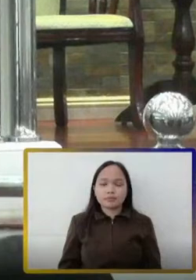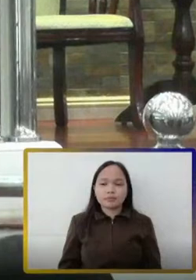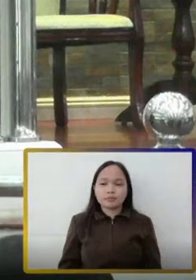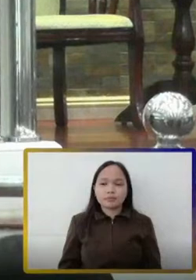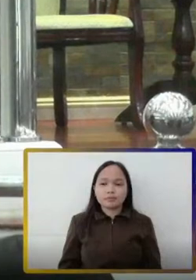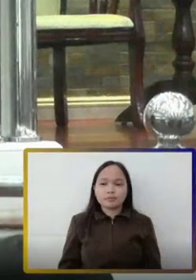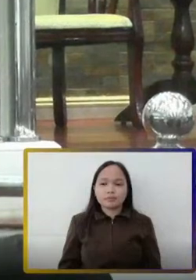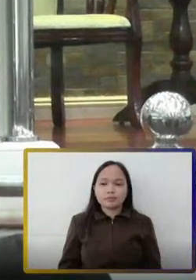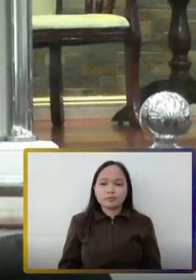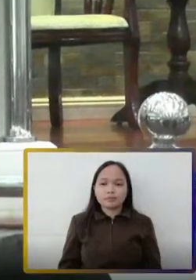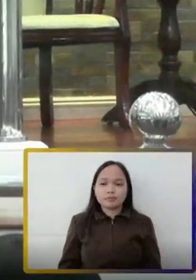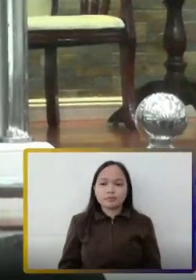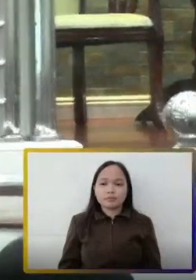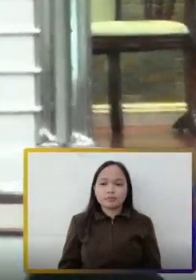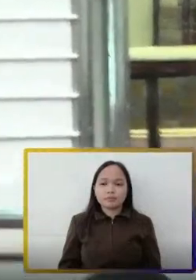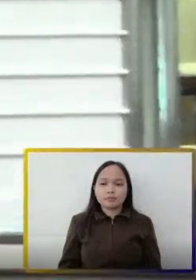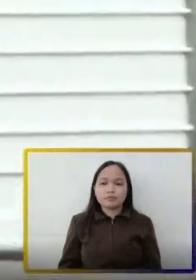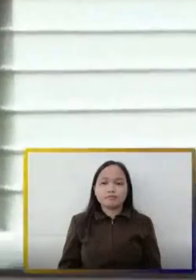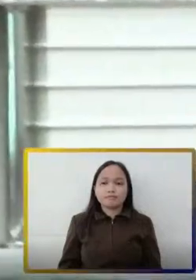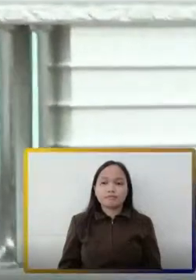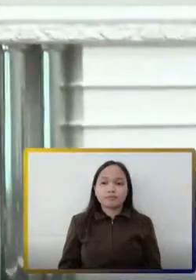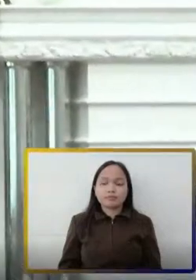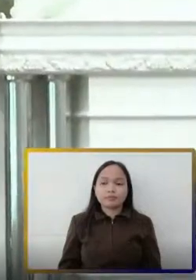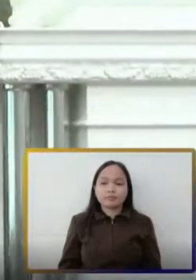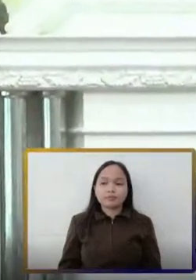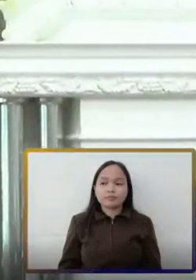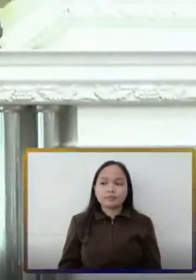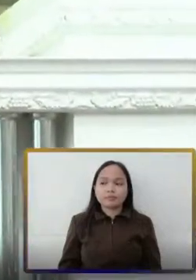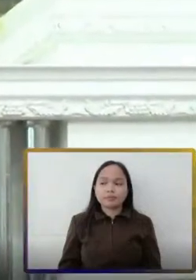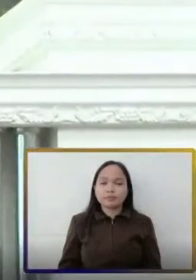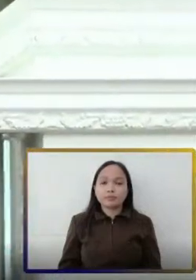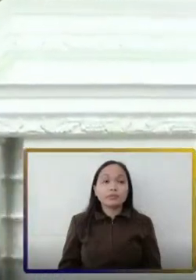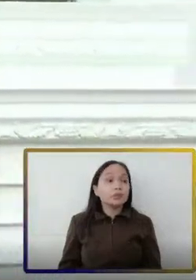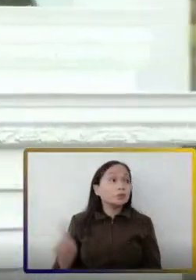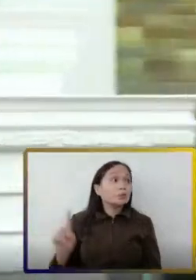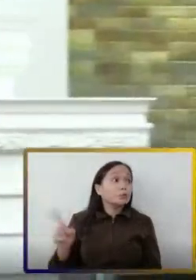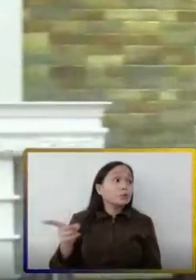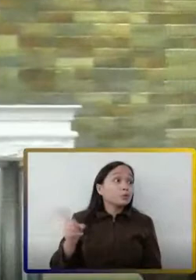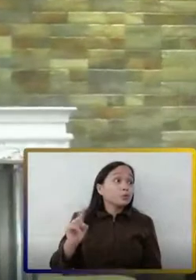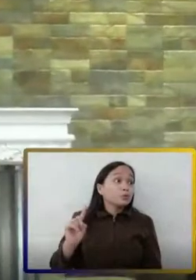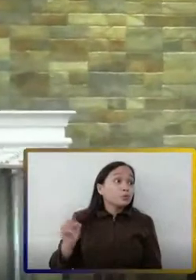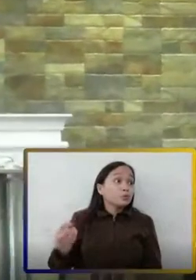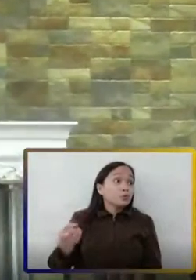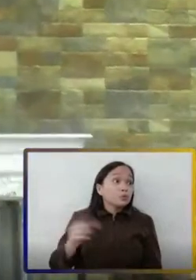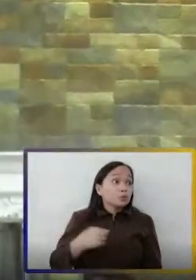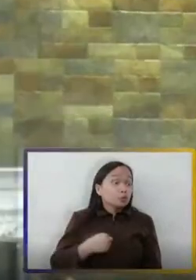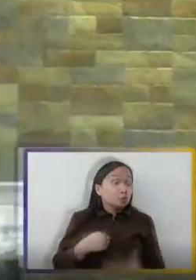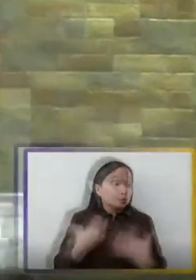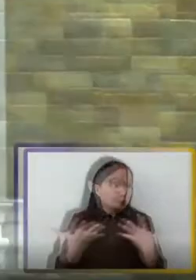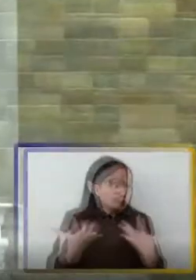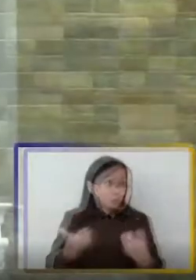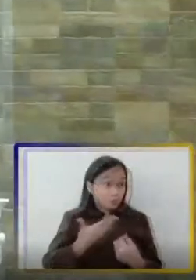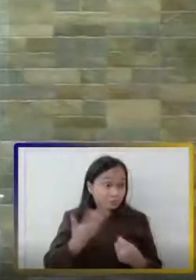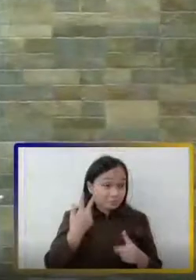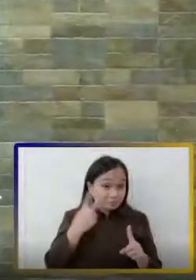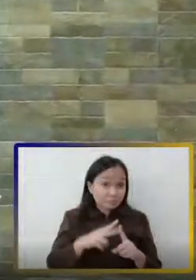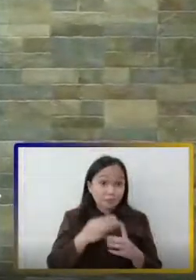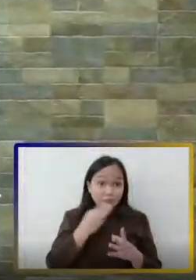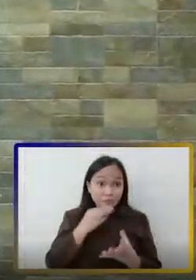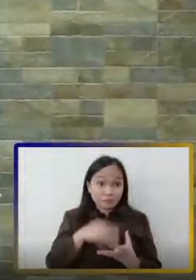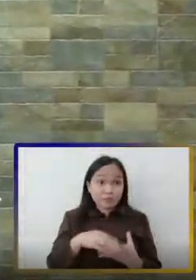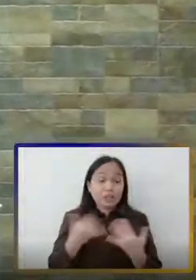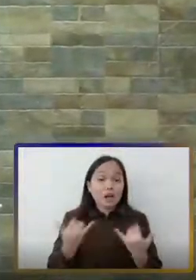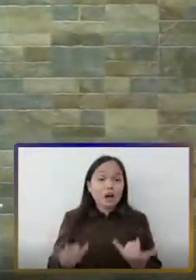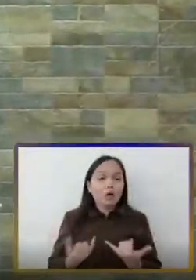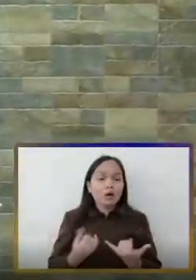Brethren, listen. What I want you to see in this message tonight is the